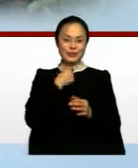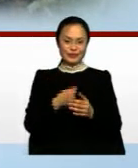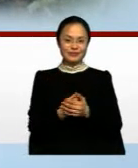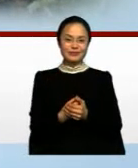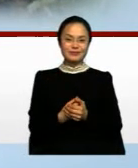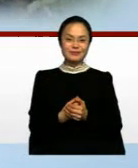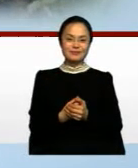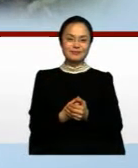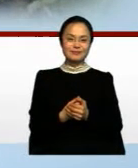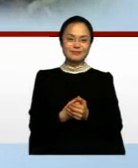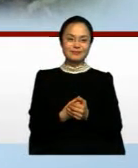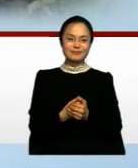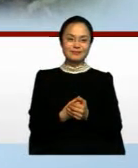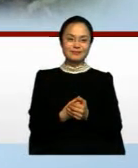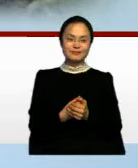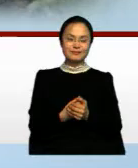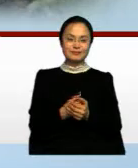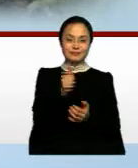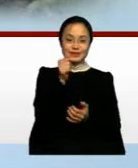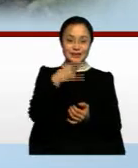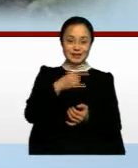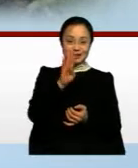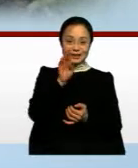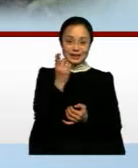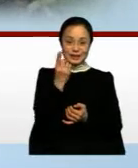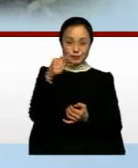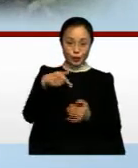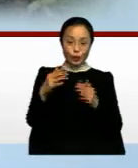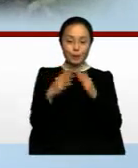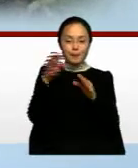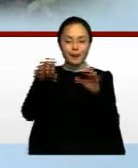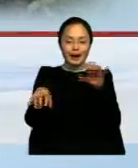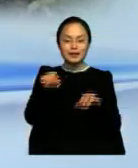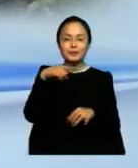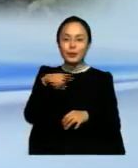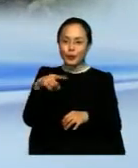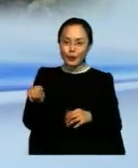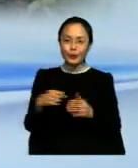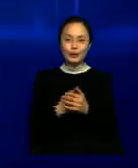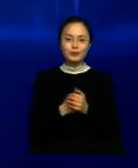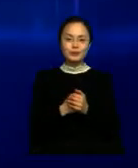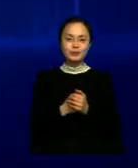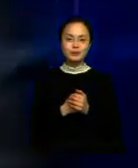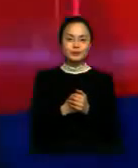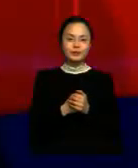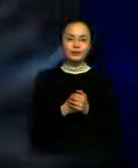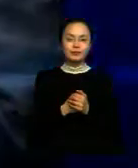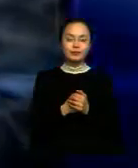오용석 기자가 가평군의 이우인 기획감사실장과 현장 인터뷰를 나눴습니다.